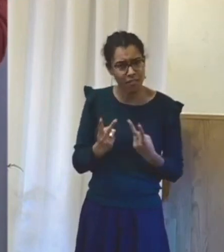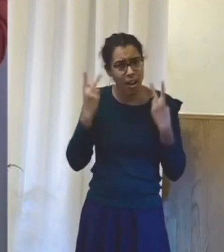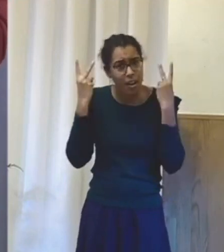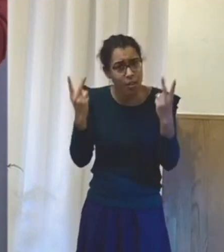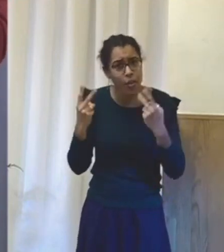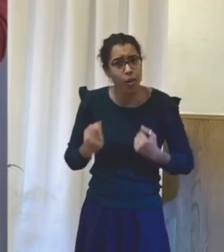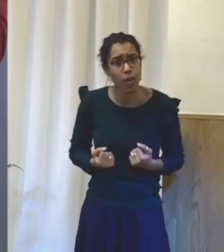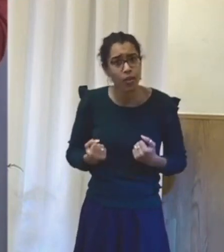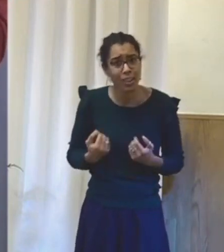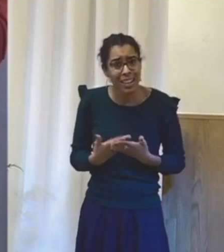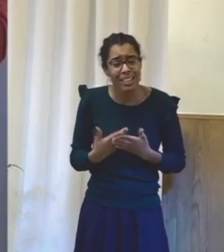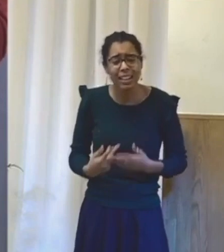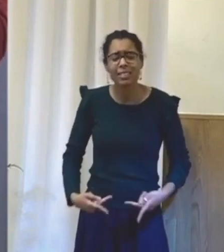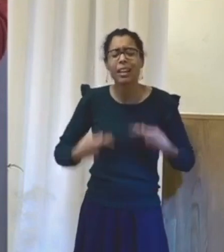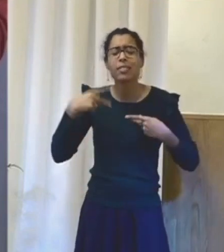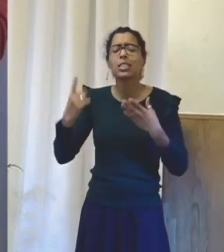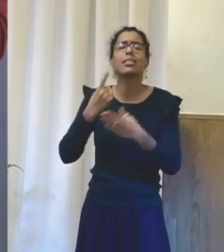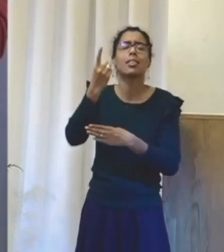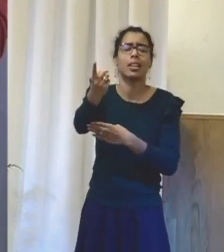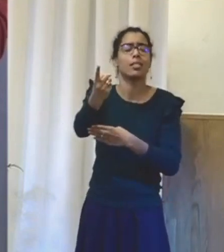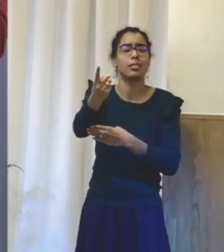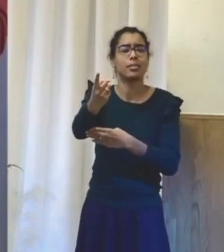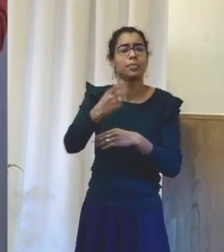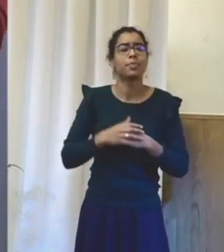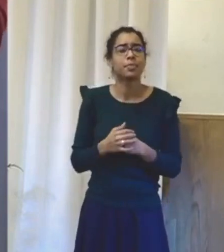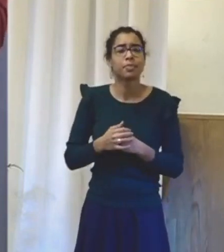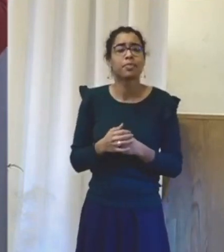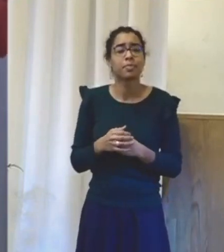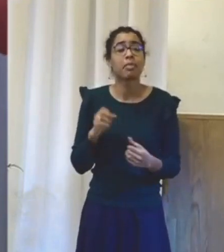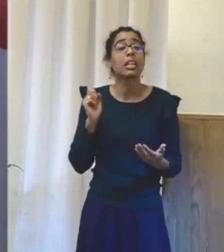C'est une vie éternelle. Et cette vie éternelle,